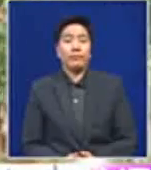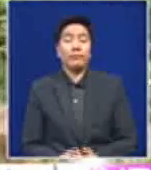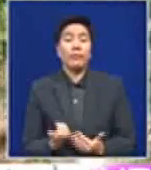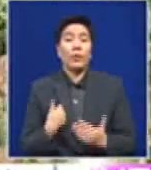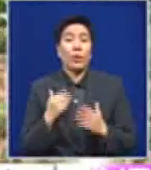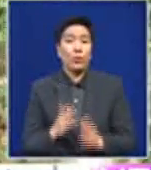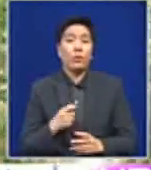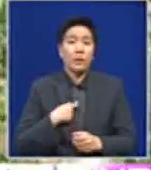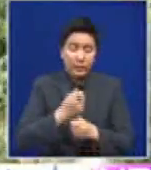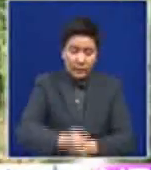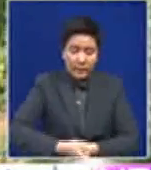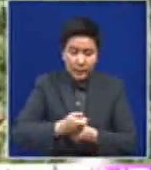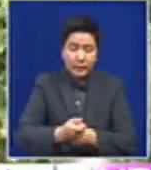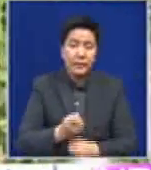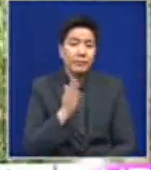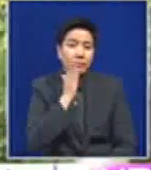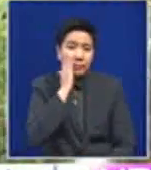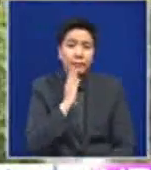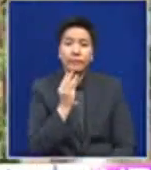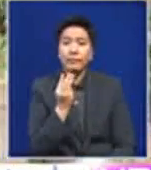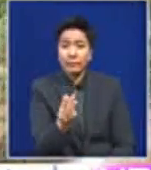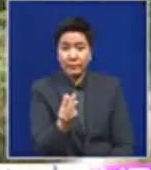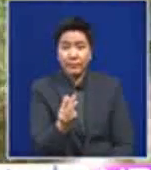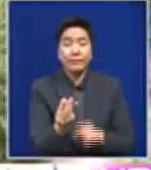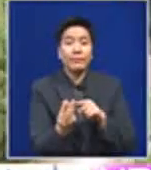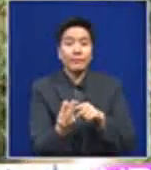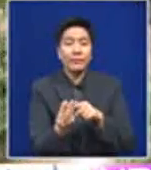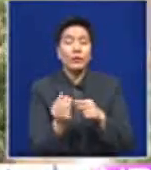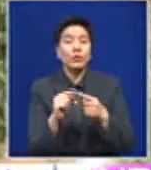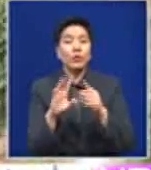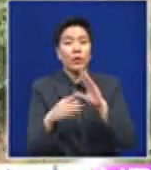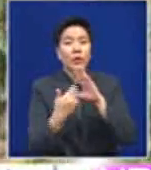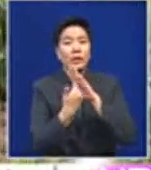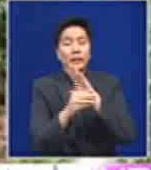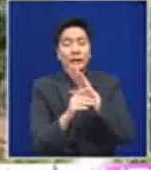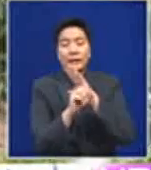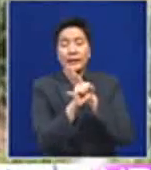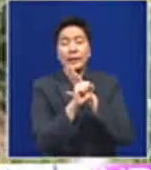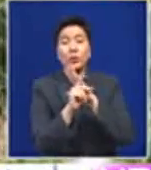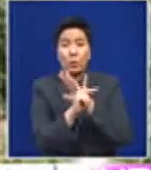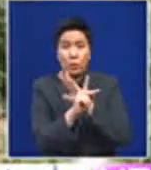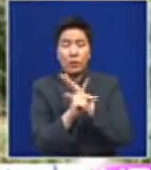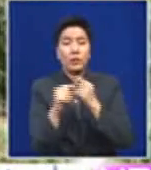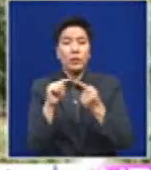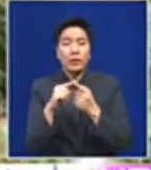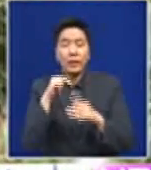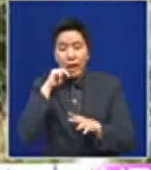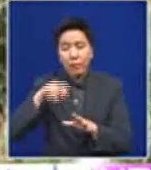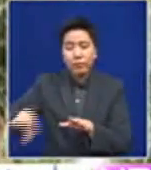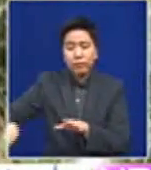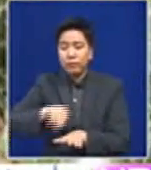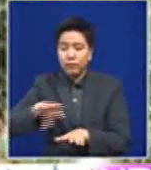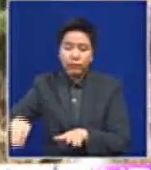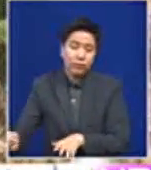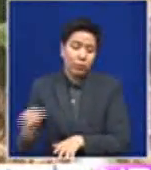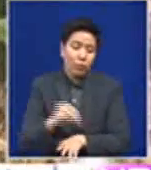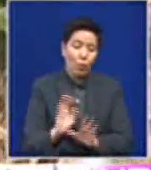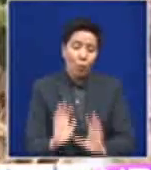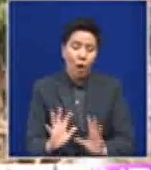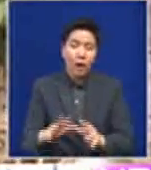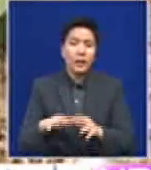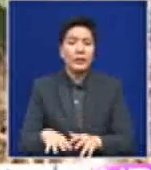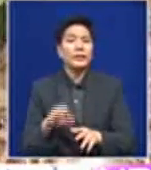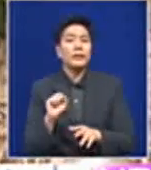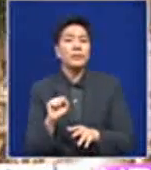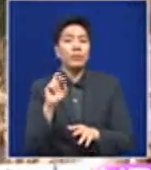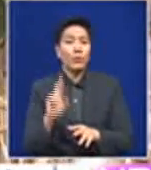เกษตรกรผู้ปลูกมะเขือเทศบ้านหนองบัวอำเภอเต่างอยจังหวัดสกลนครต้องเร่งสูบน้ำจากคลองชลประทานมากักเก็บเพื่อสำรอง